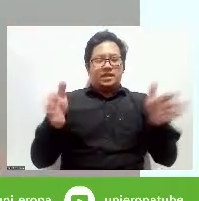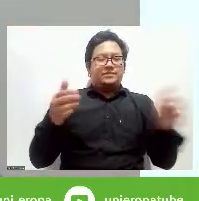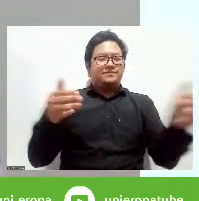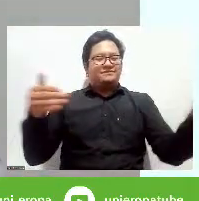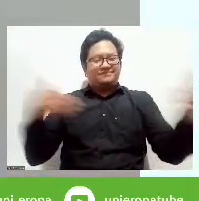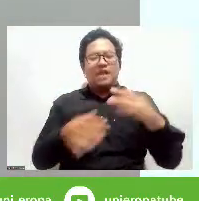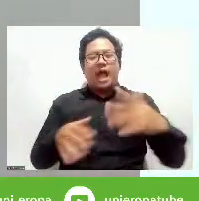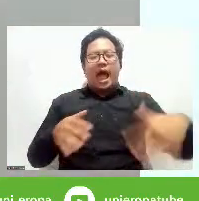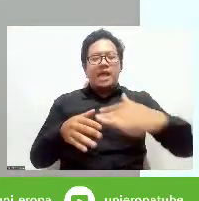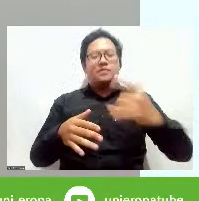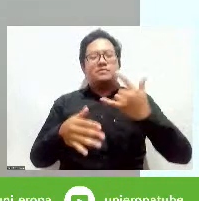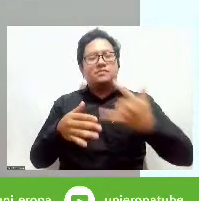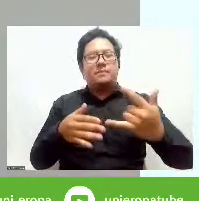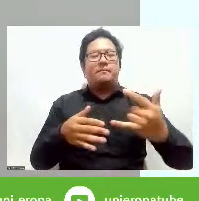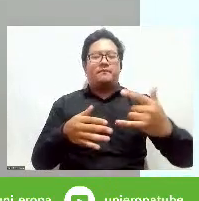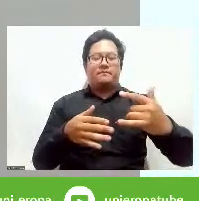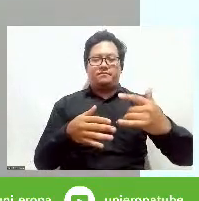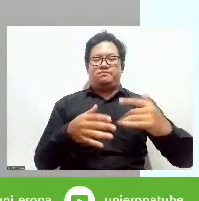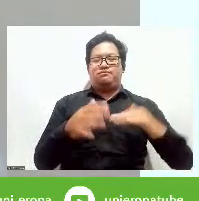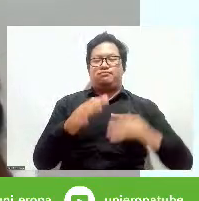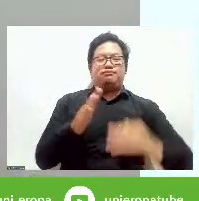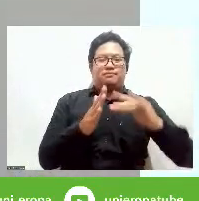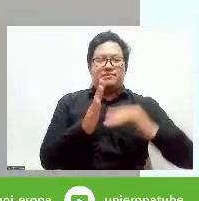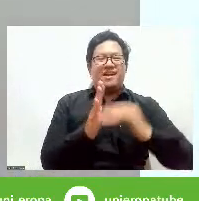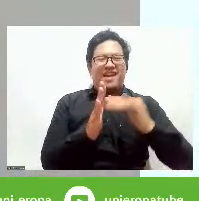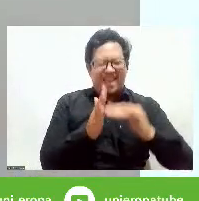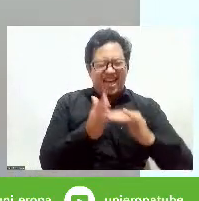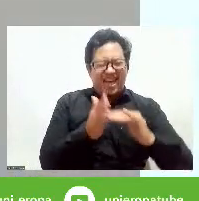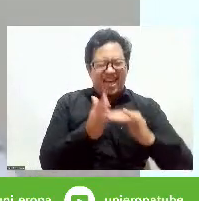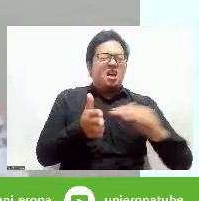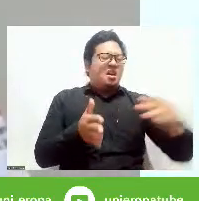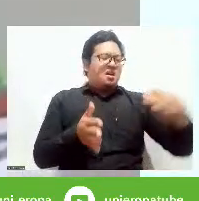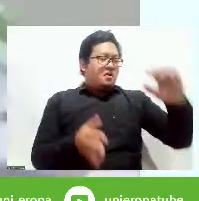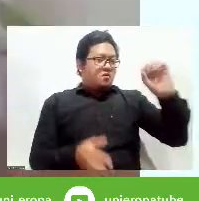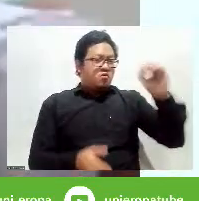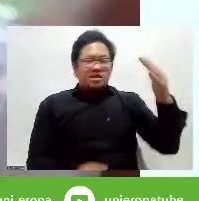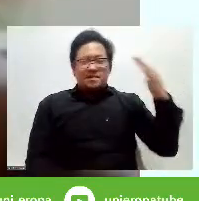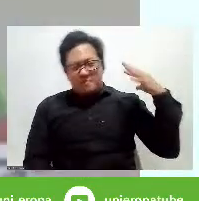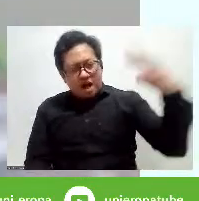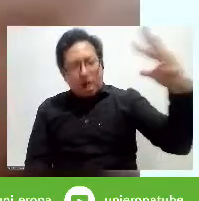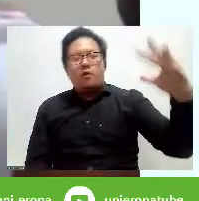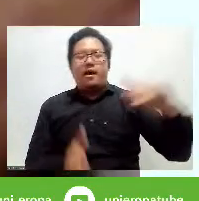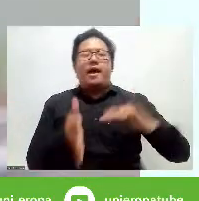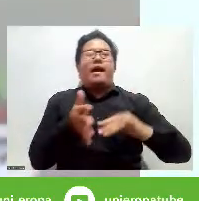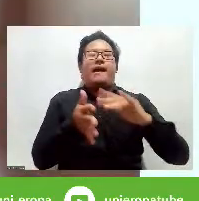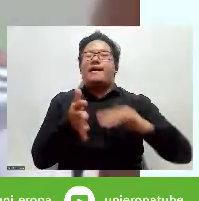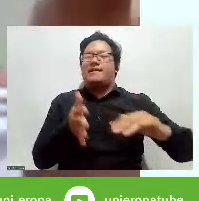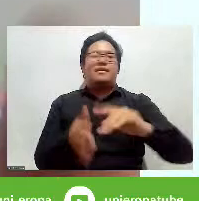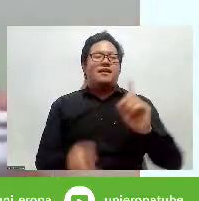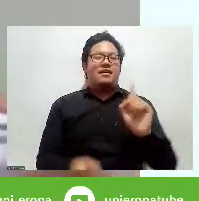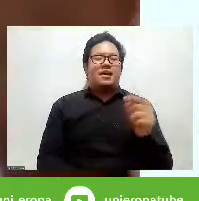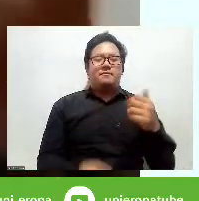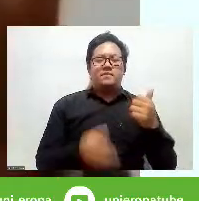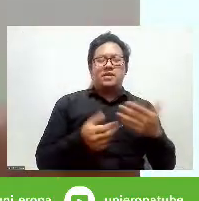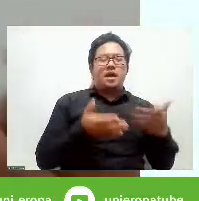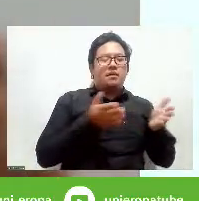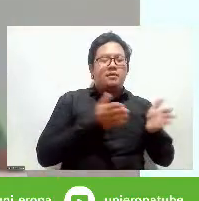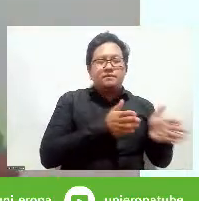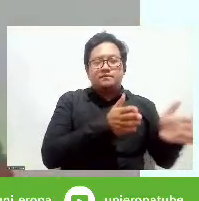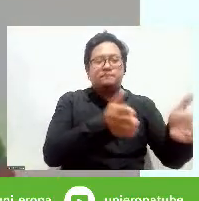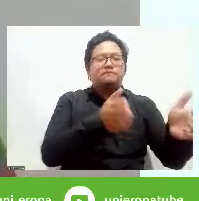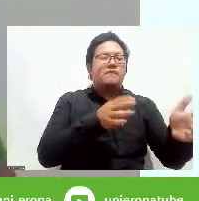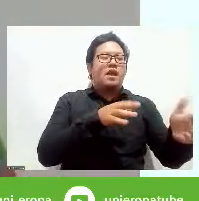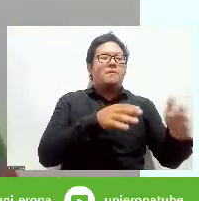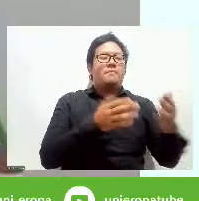kemarau pun kami masih ada air bah masih ada air bisa kami lewati dengan perahu kami untuk